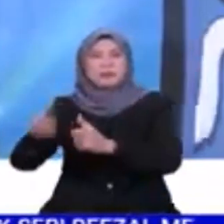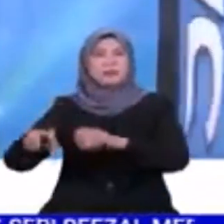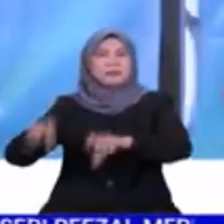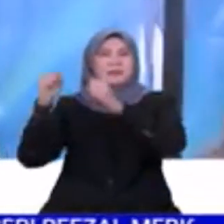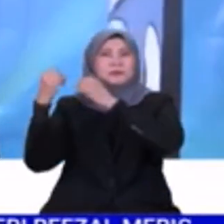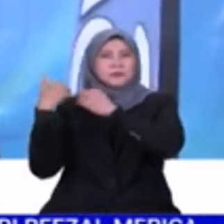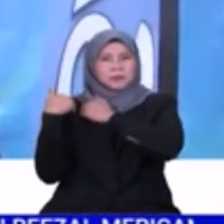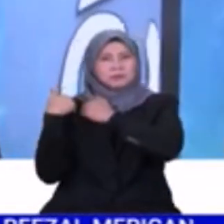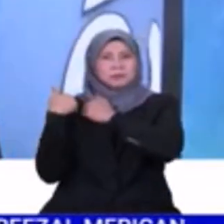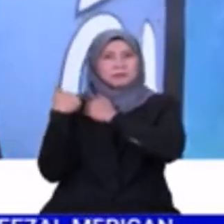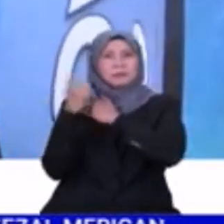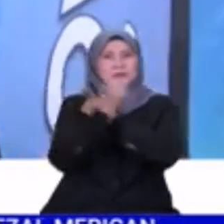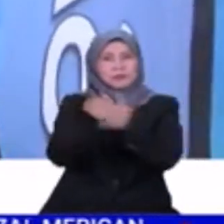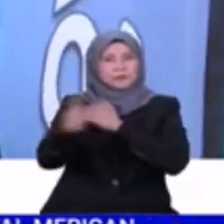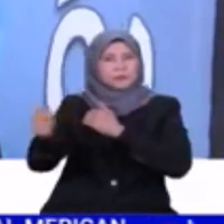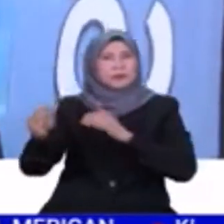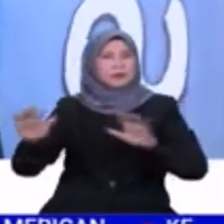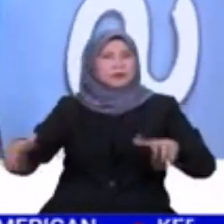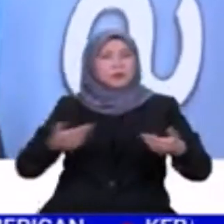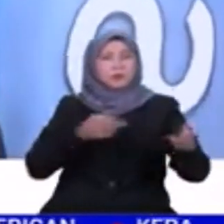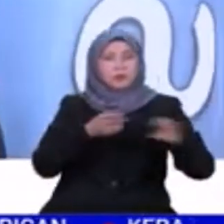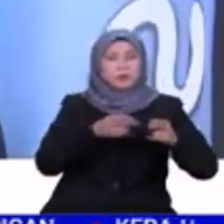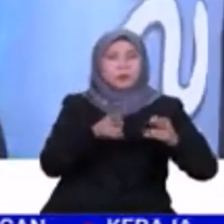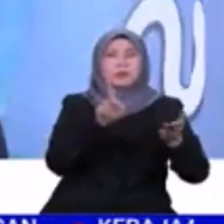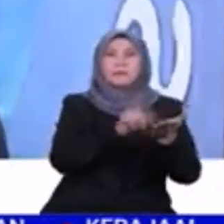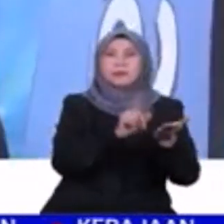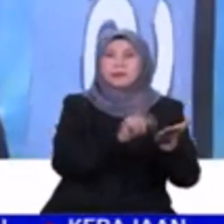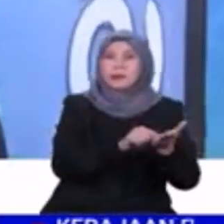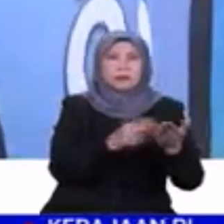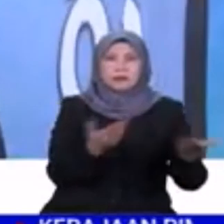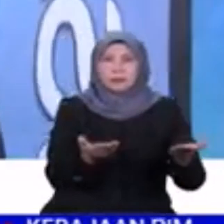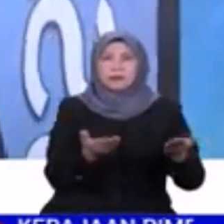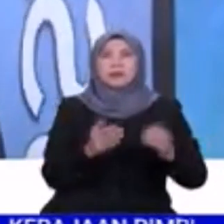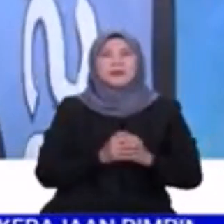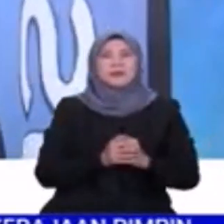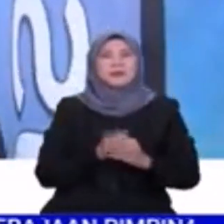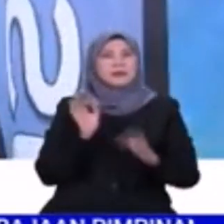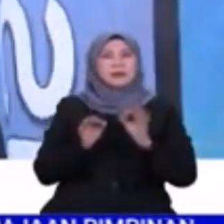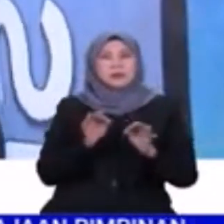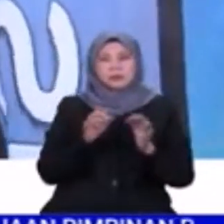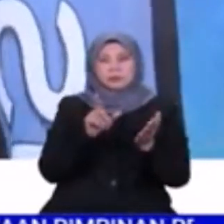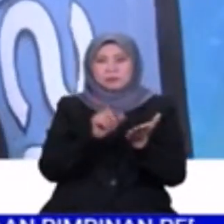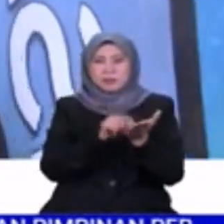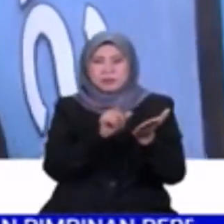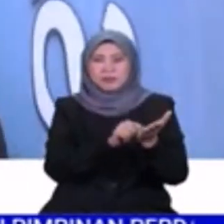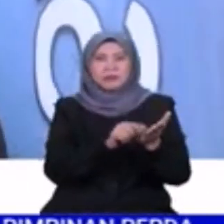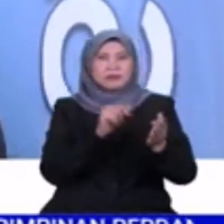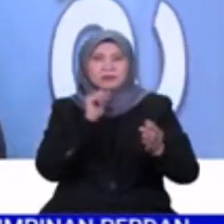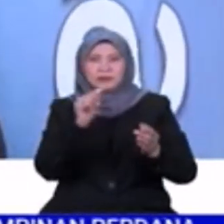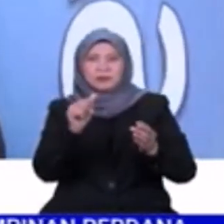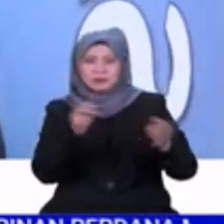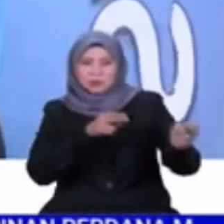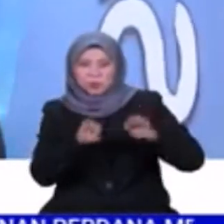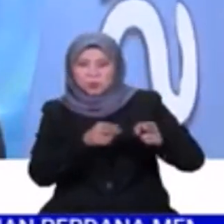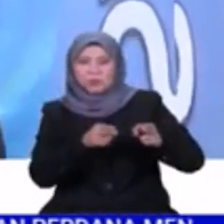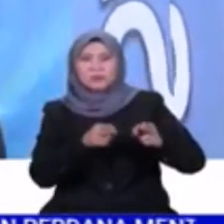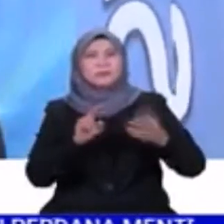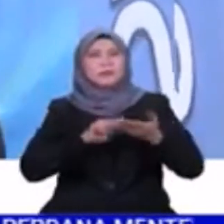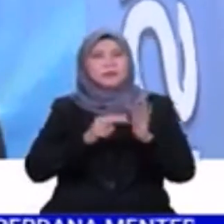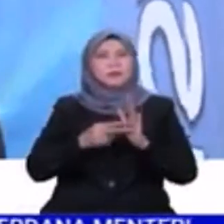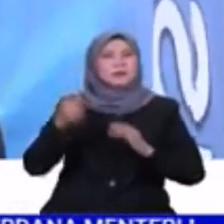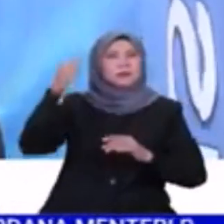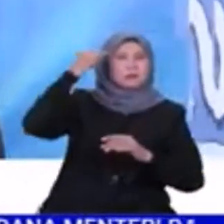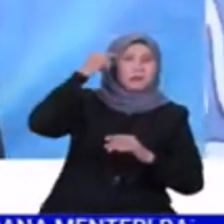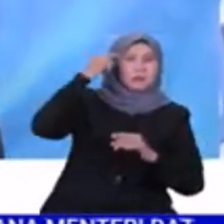ini sebenarnya kita bisa melumpuhkan kepada bagaimana kita mulus kami diam sebagai terlihat jika media ini tidak diurus dengan baik make atau pelaku persepsi yang berbeda